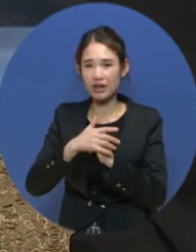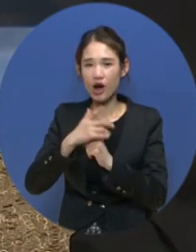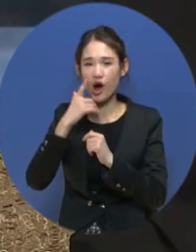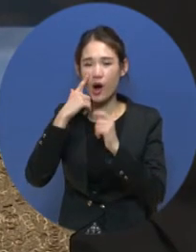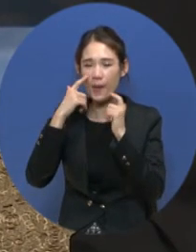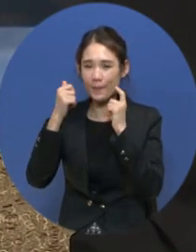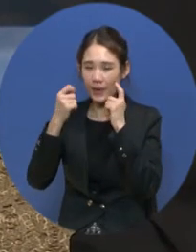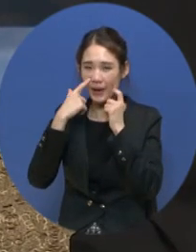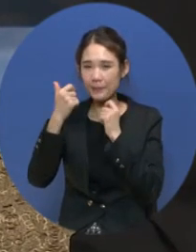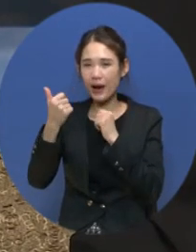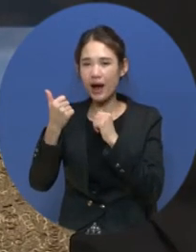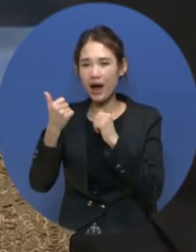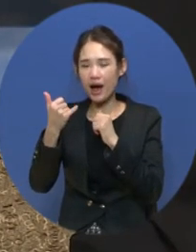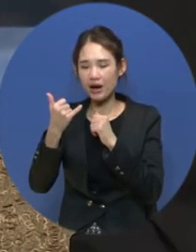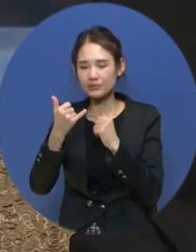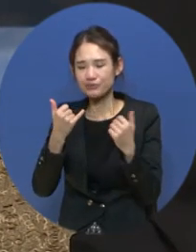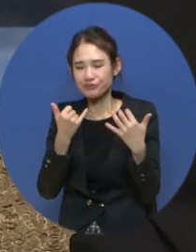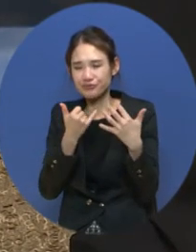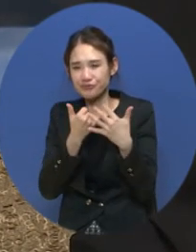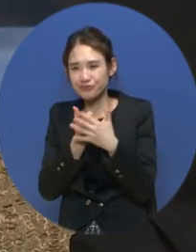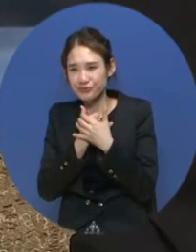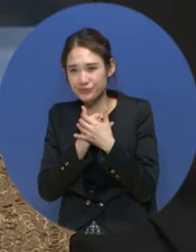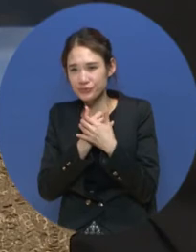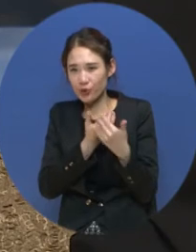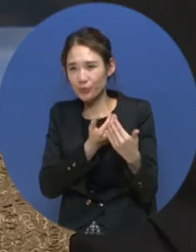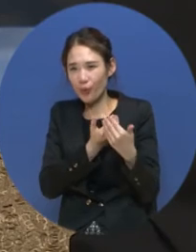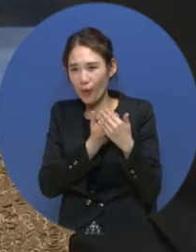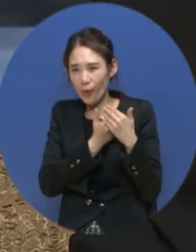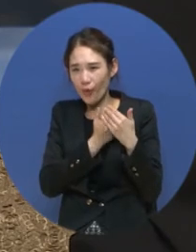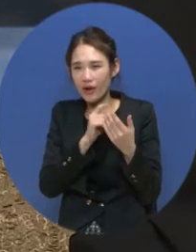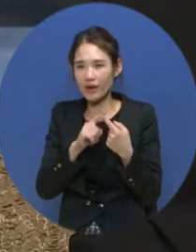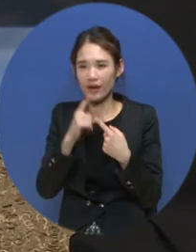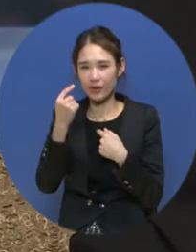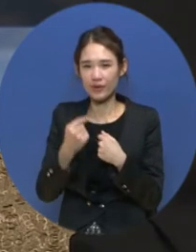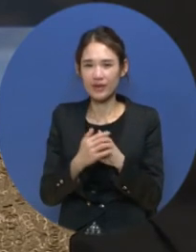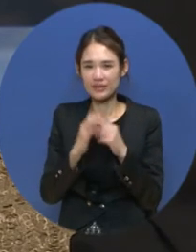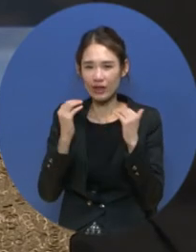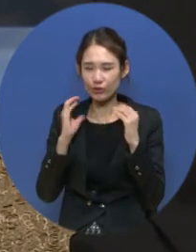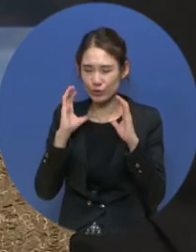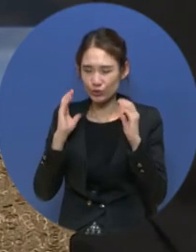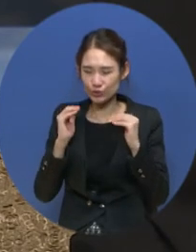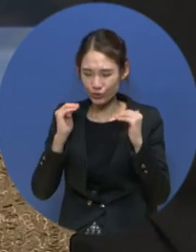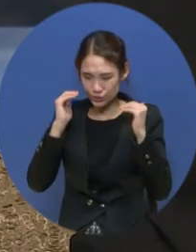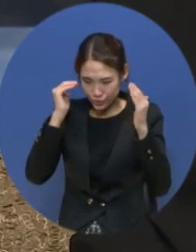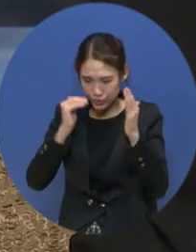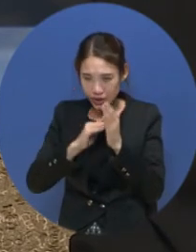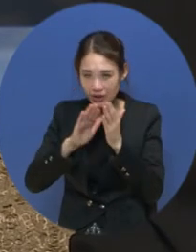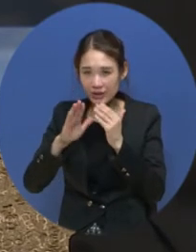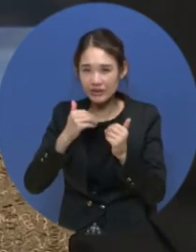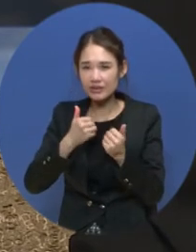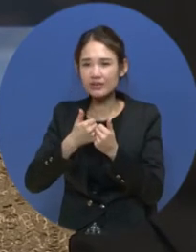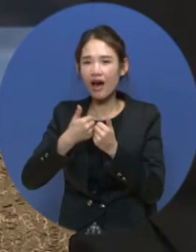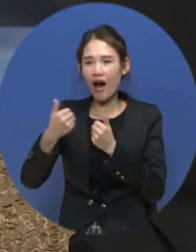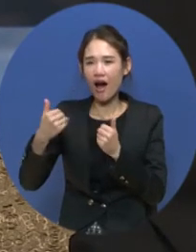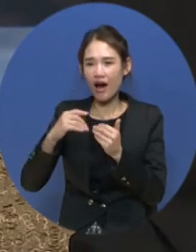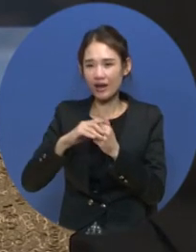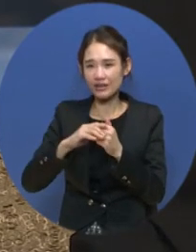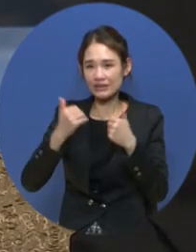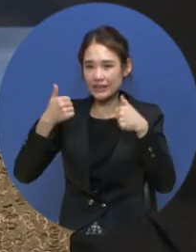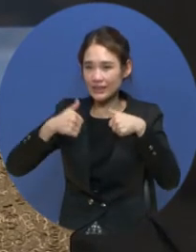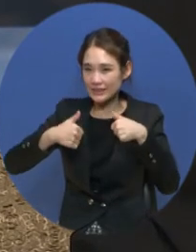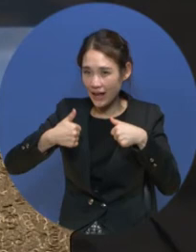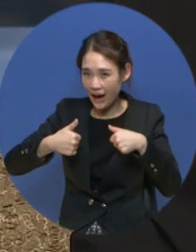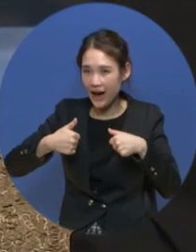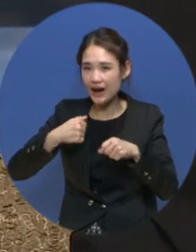이제 엄마 아빠 품에 안겨서 등원을 합니다. 네. 그리고 이제 자라서 가정어린이집을 떠날 때는 네. 뭐